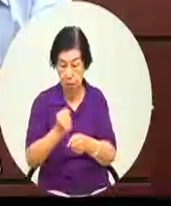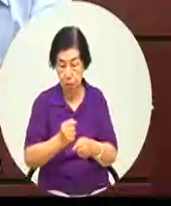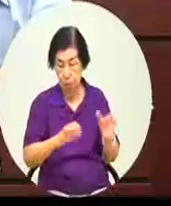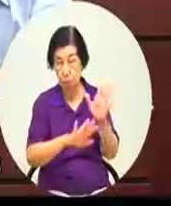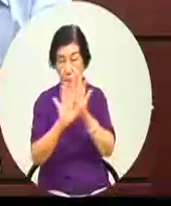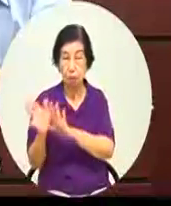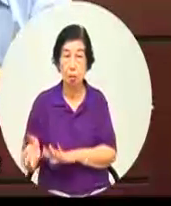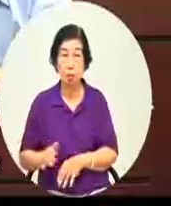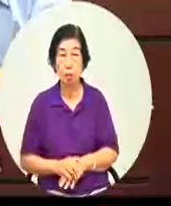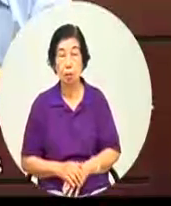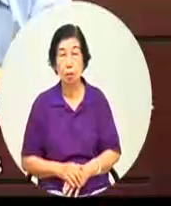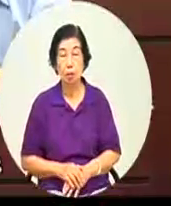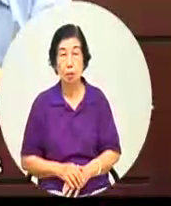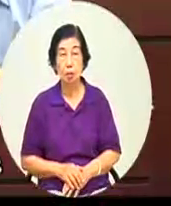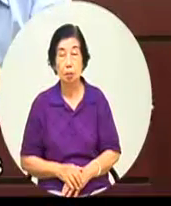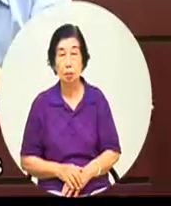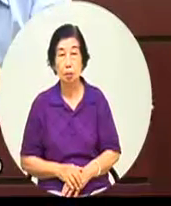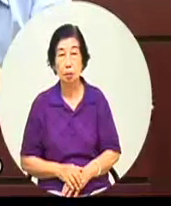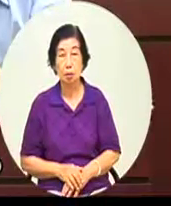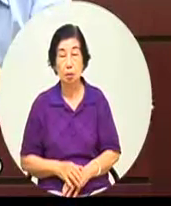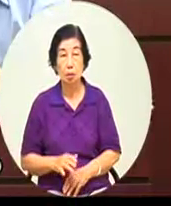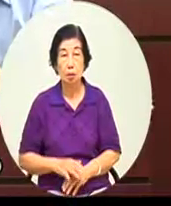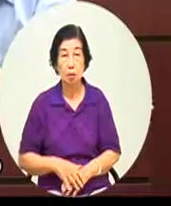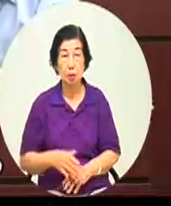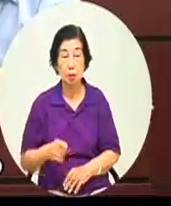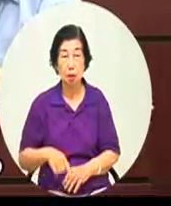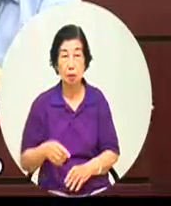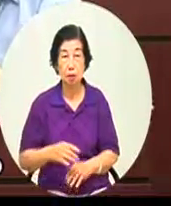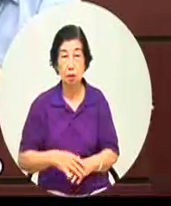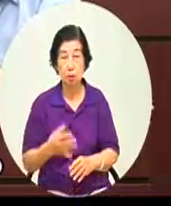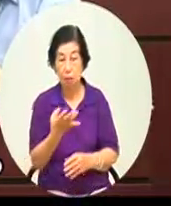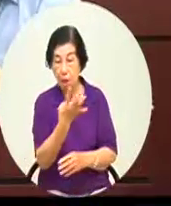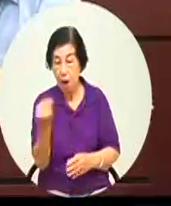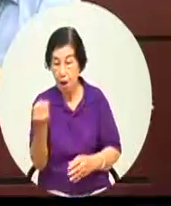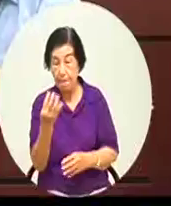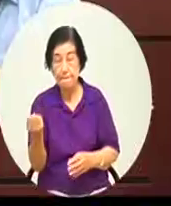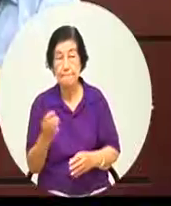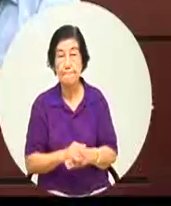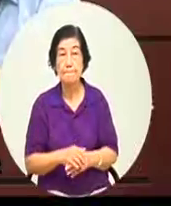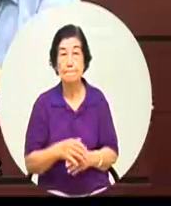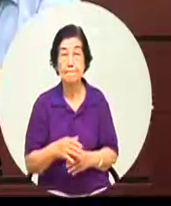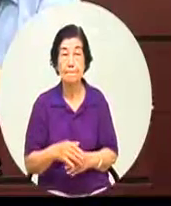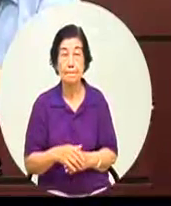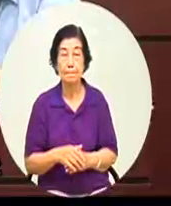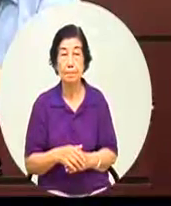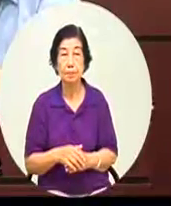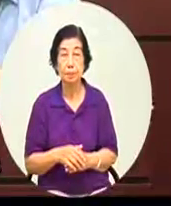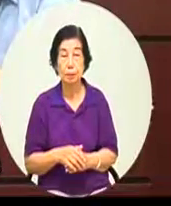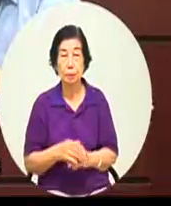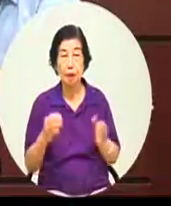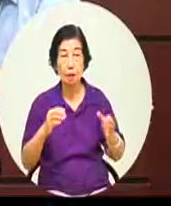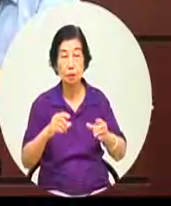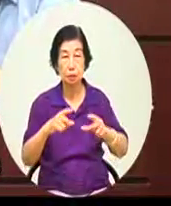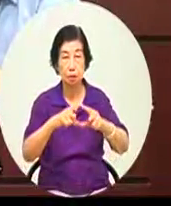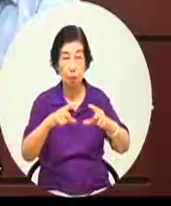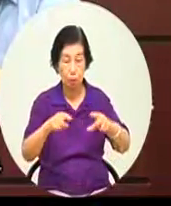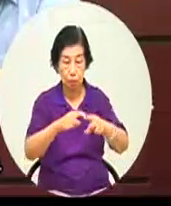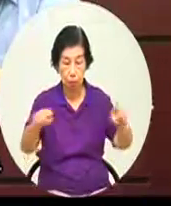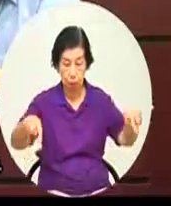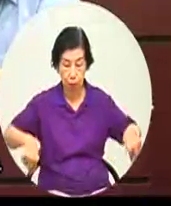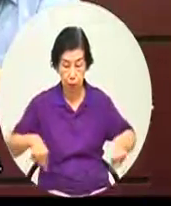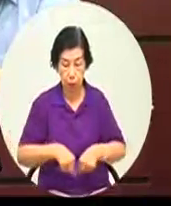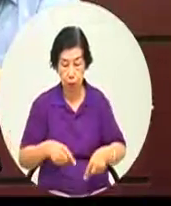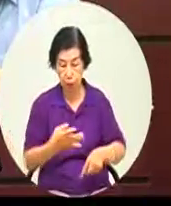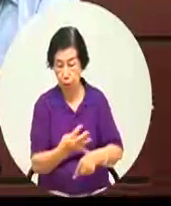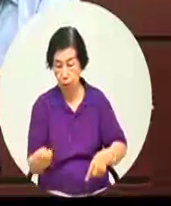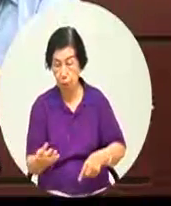你无去收咧，主要你无画咧号码，伊袂收着啦。你无喷号码，要怎收？ 是， 我唔是讲收的，无去收哦。 我家啊